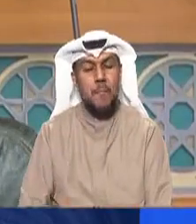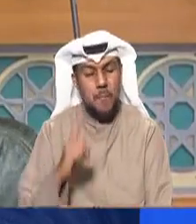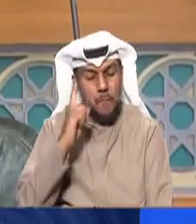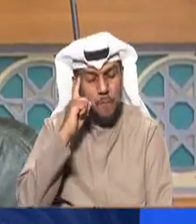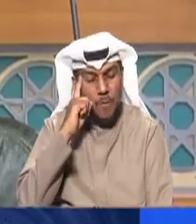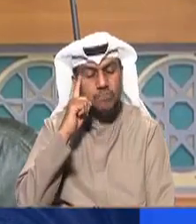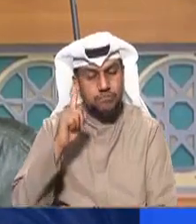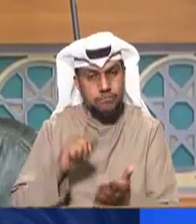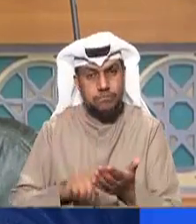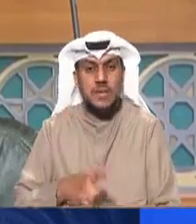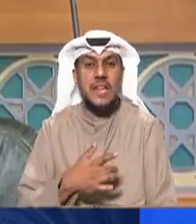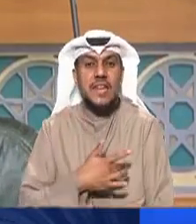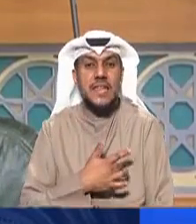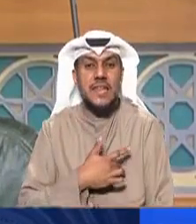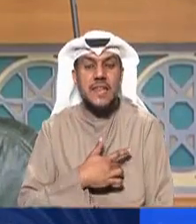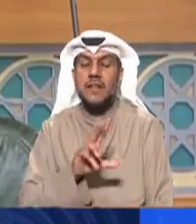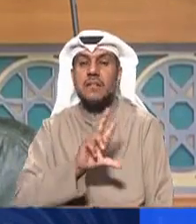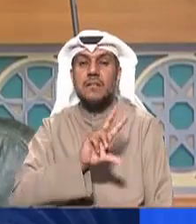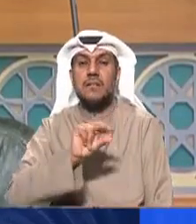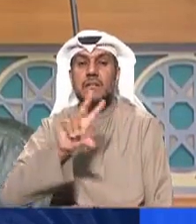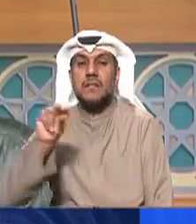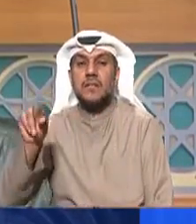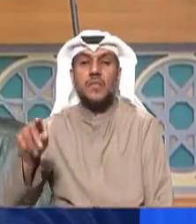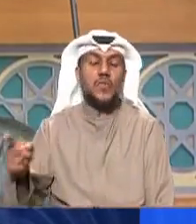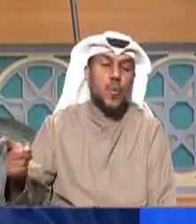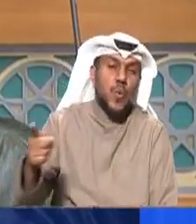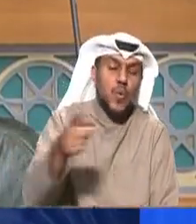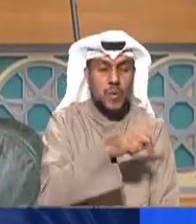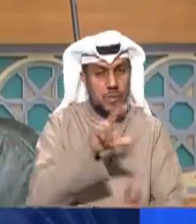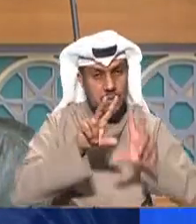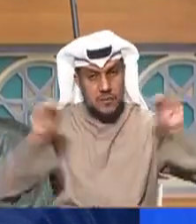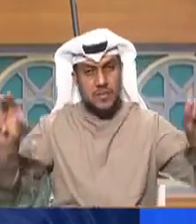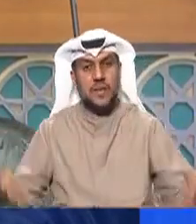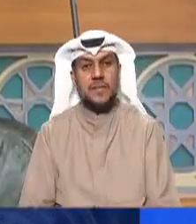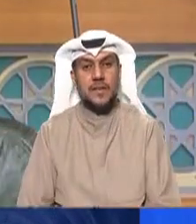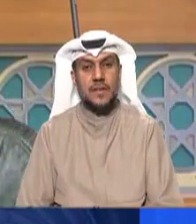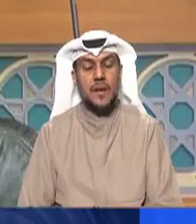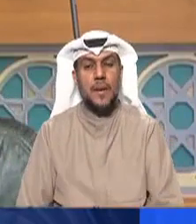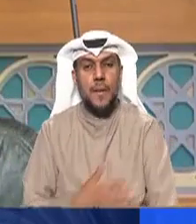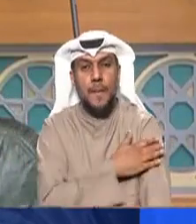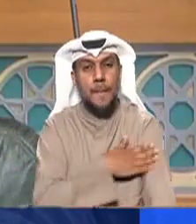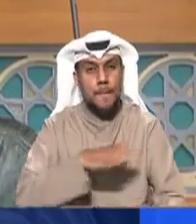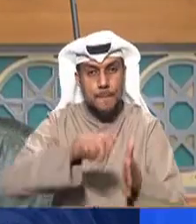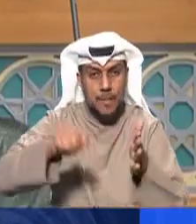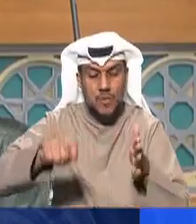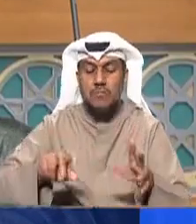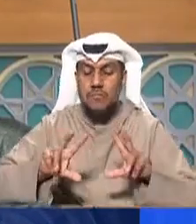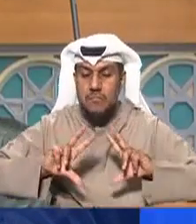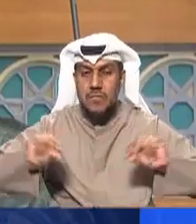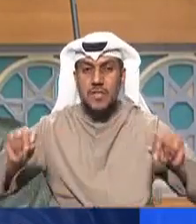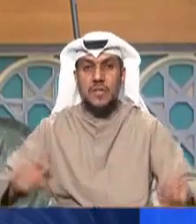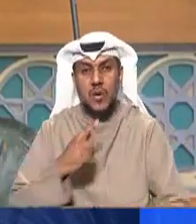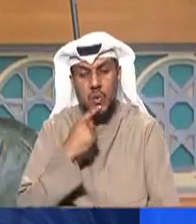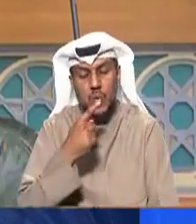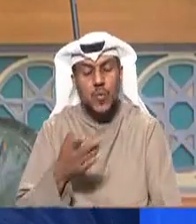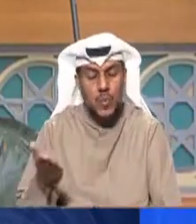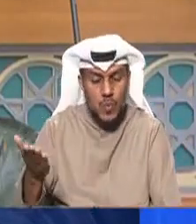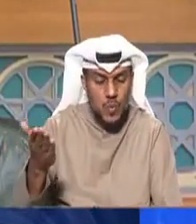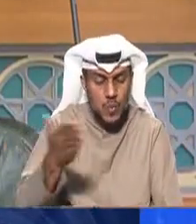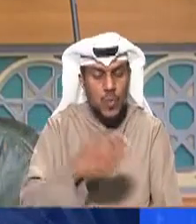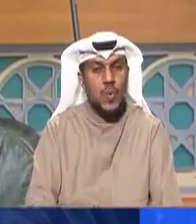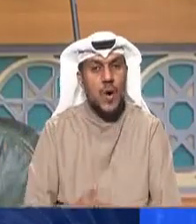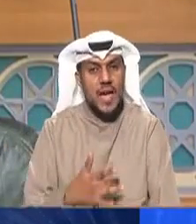هذه نية كل أخوانكم اللي موجودين في مجلس الأمة، وأنا كرئيس لمجلس الأمة أتحدث عنهم